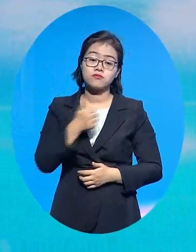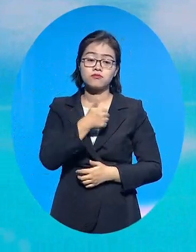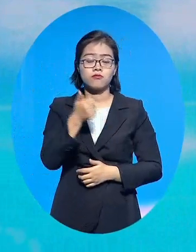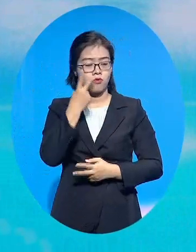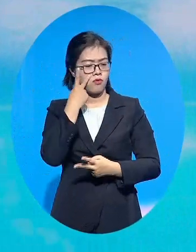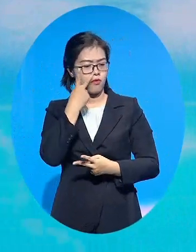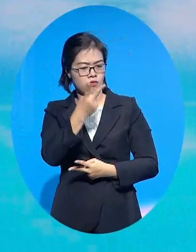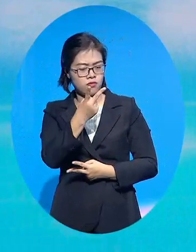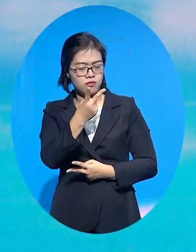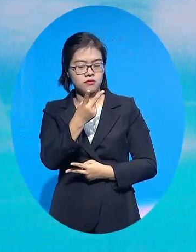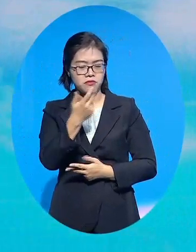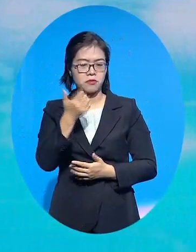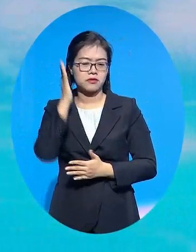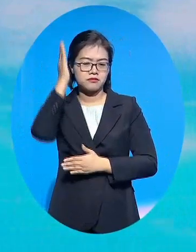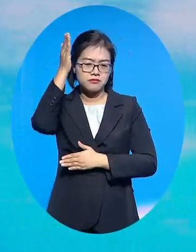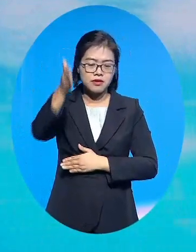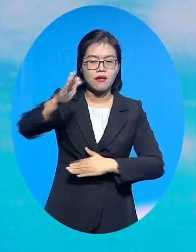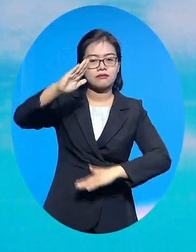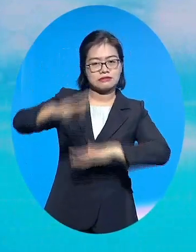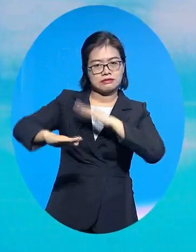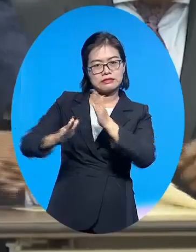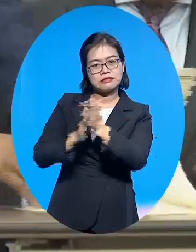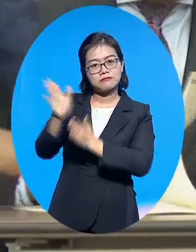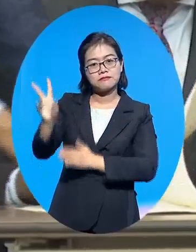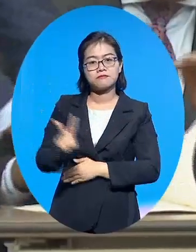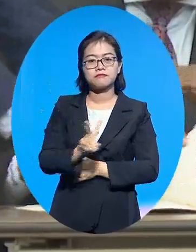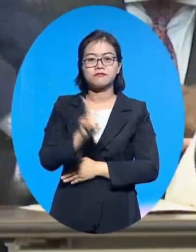rất nhiều thách thức đang chờ đợi phía trước